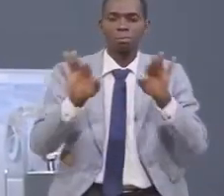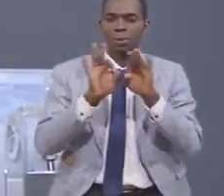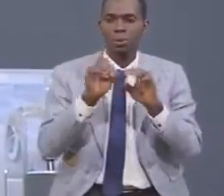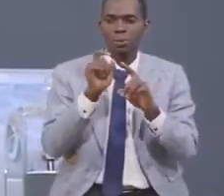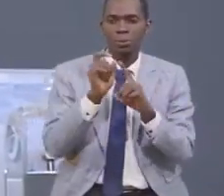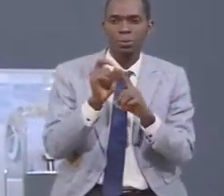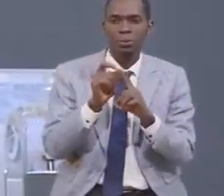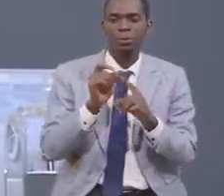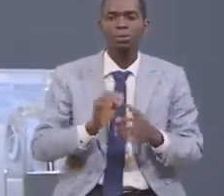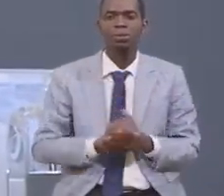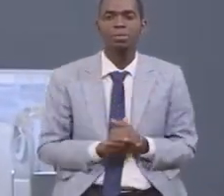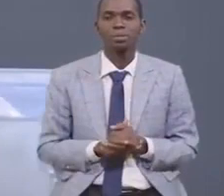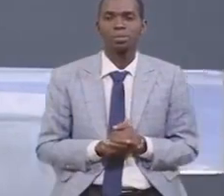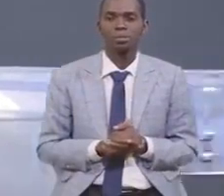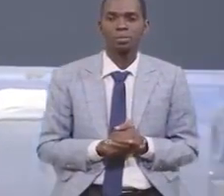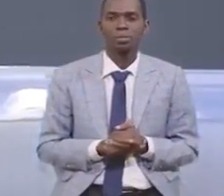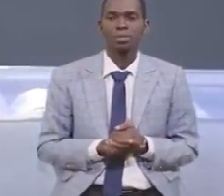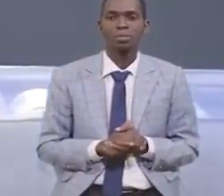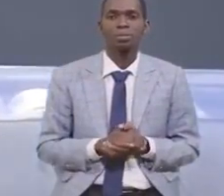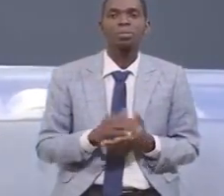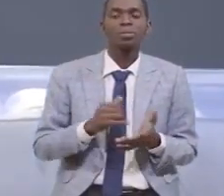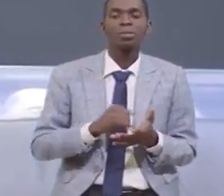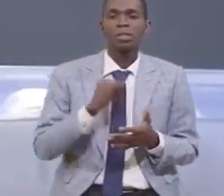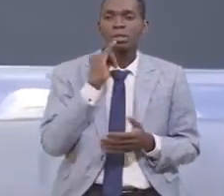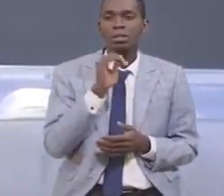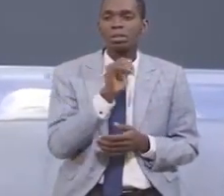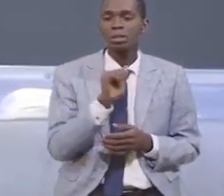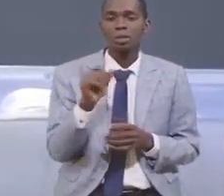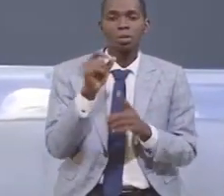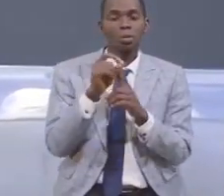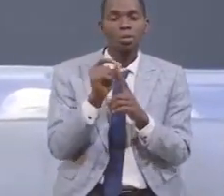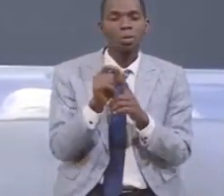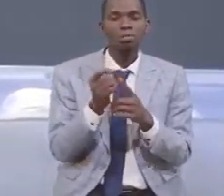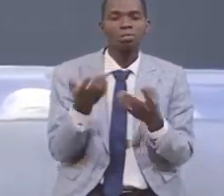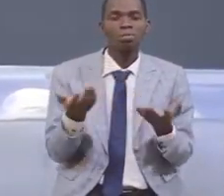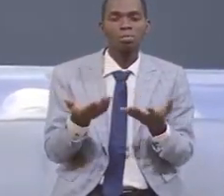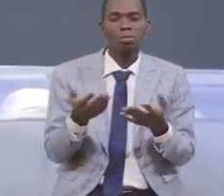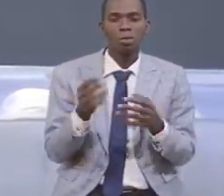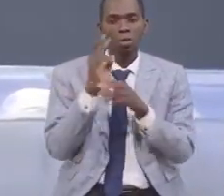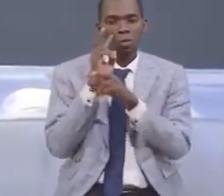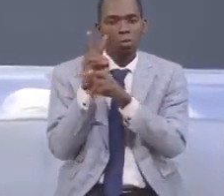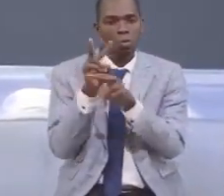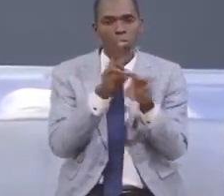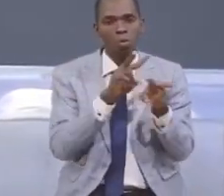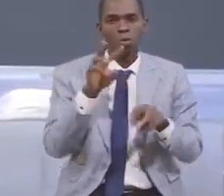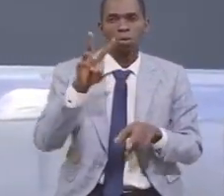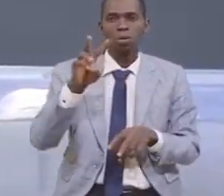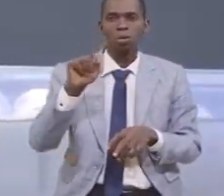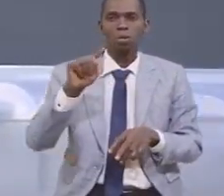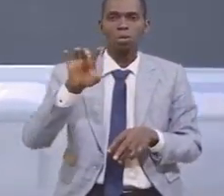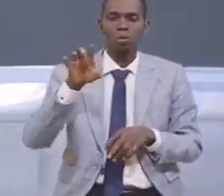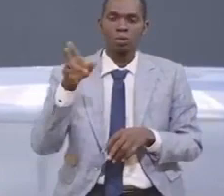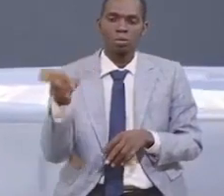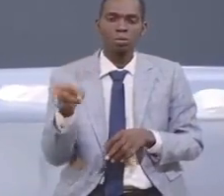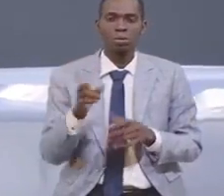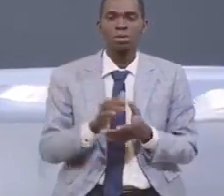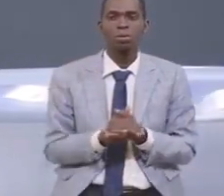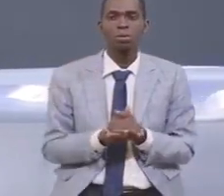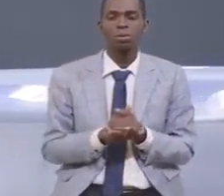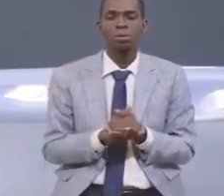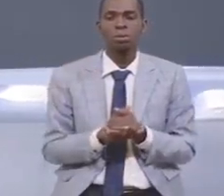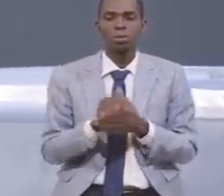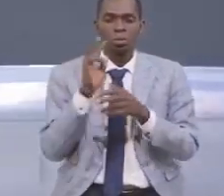ఇష్టపడుతున్నాను. మాటతో ఆరంభిస్తున్నాను. Is a word. Watch. ఆ యొక్క మాట ఏమిటంటే WATCH watch. Watching